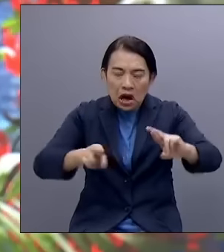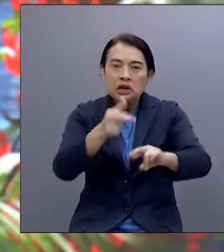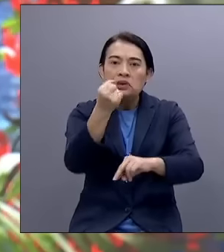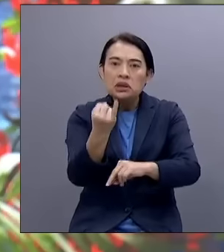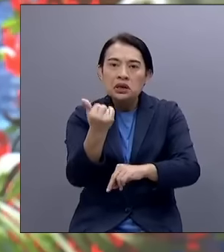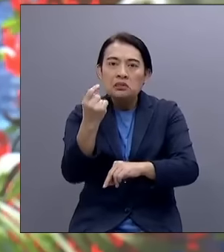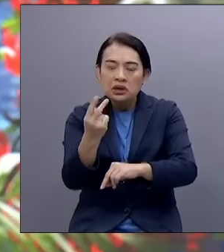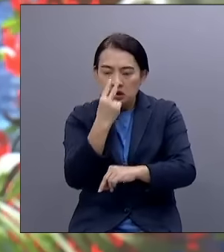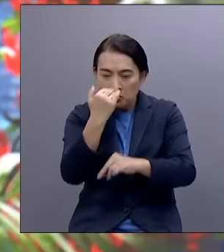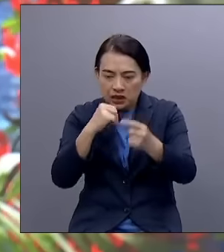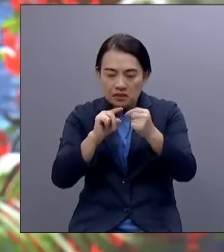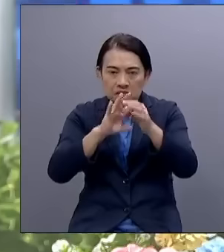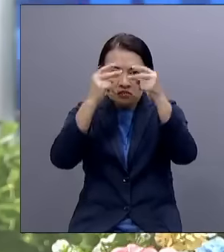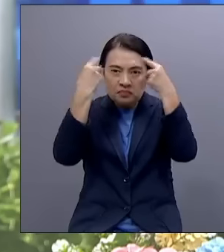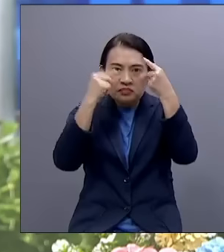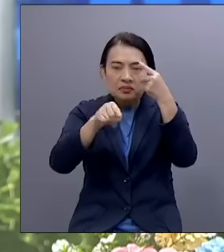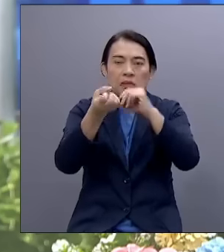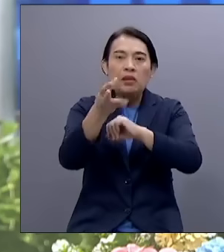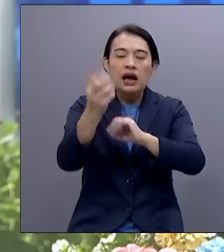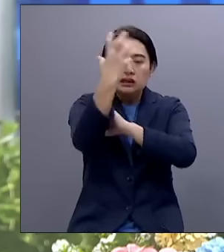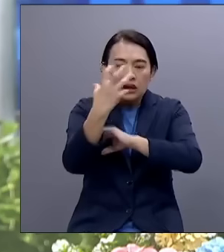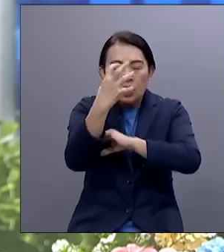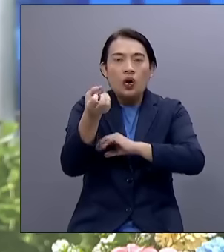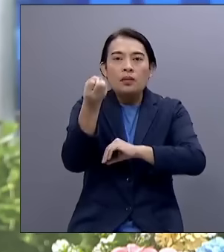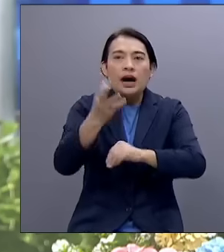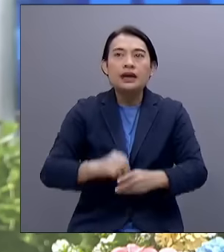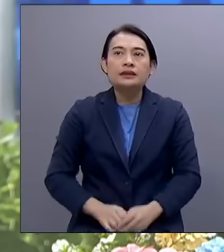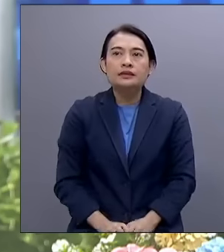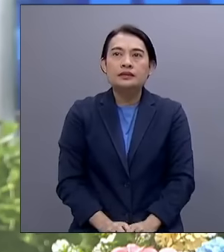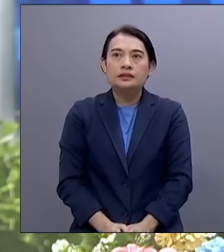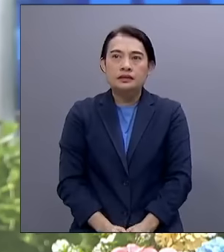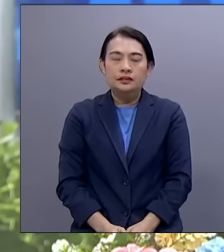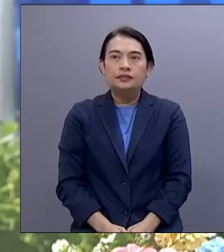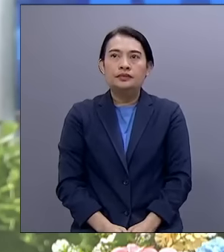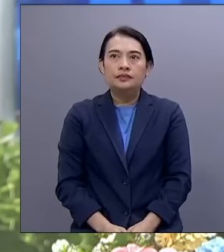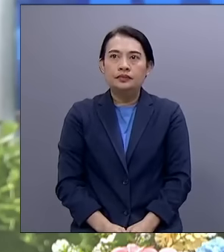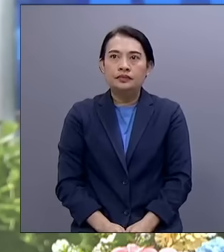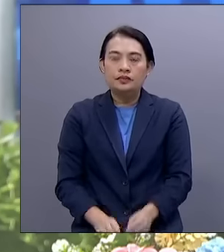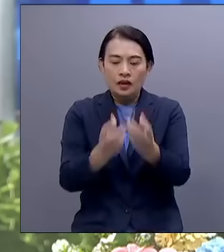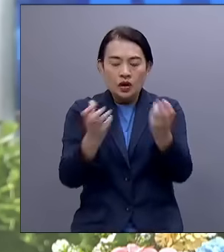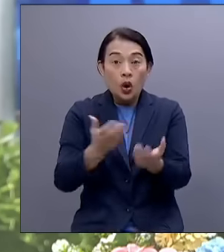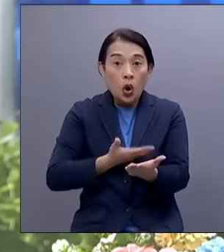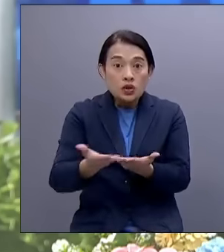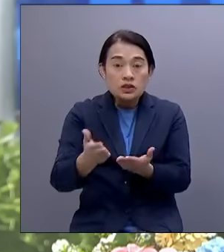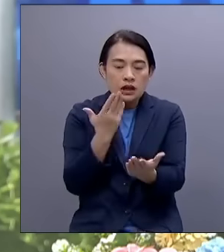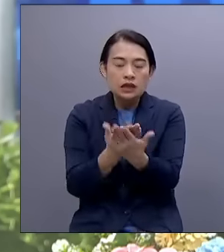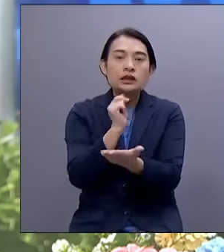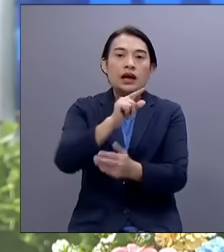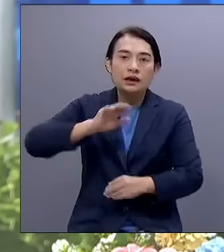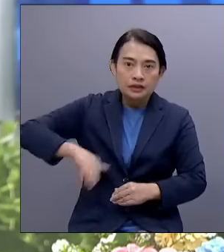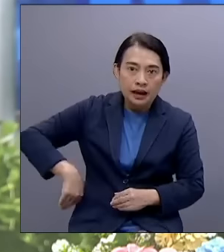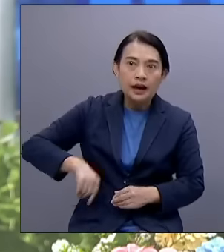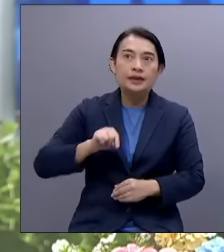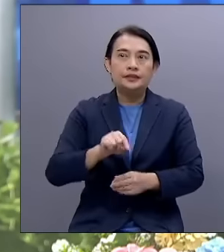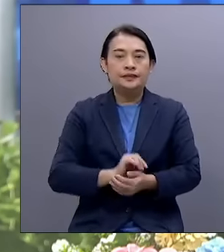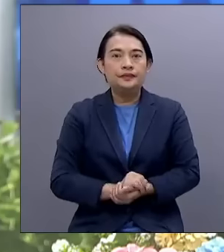มิจฉาชีพมันเยอะต้องบอกนี้ทีนี้ถ้าเรามาพูดกันถึงเรื่องของอ่าการซื้อของเก็บเงินปลายทางแล้วไม่รับสินค้า